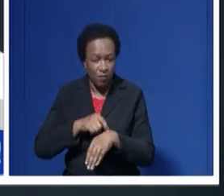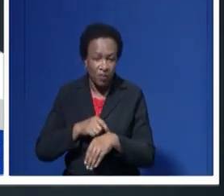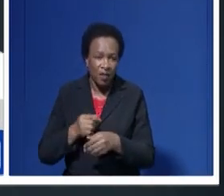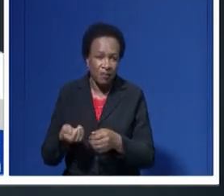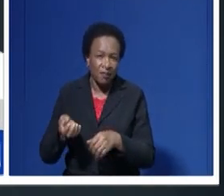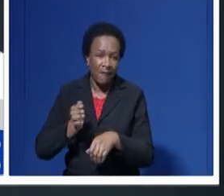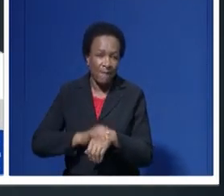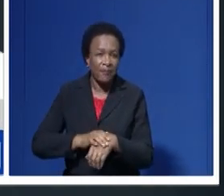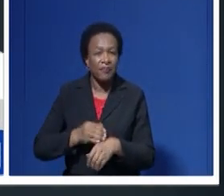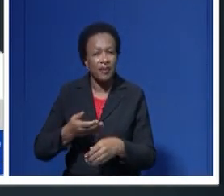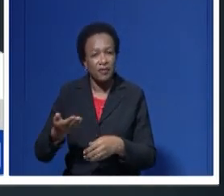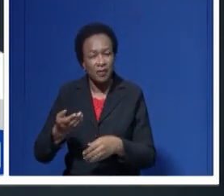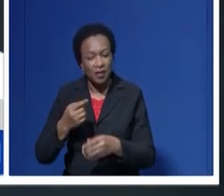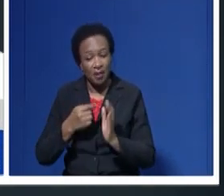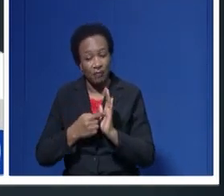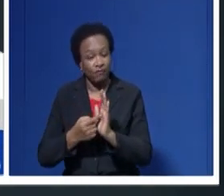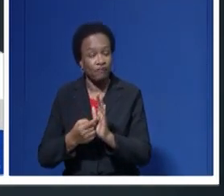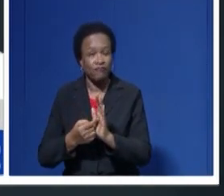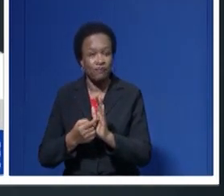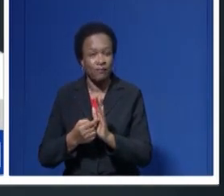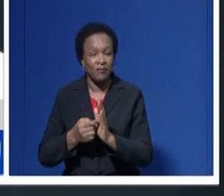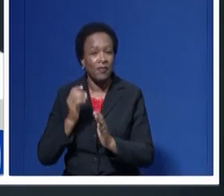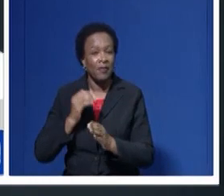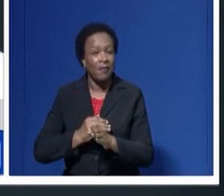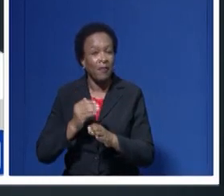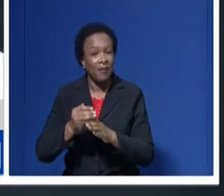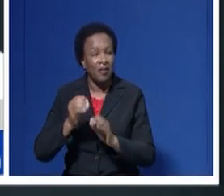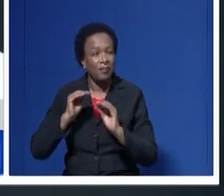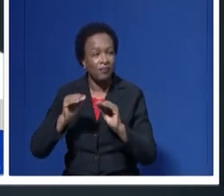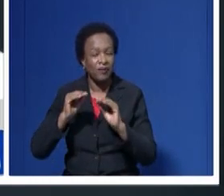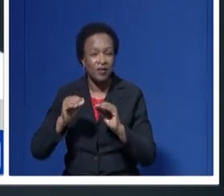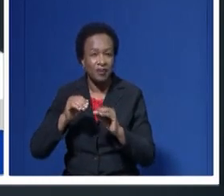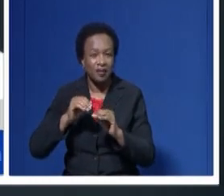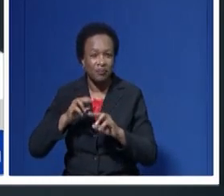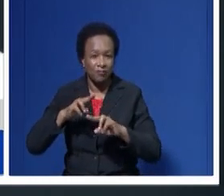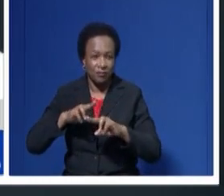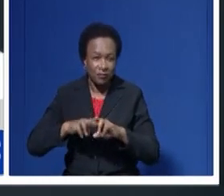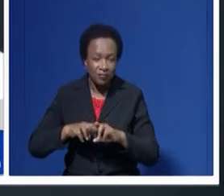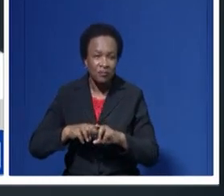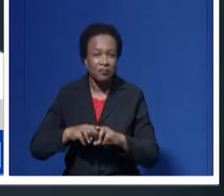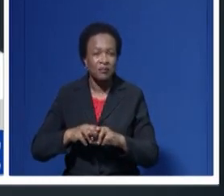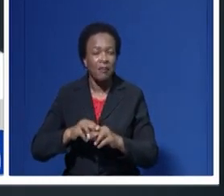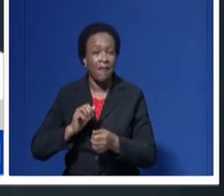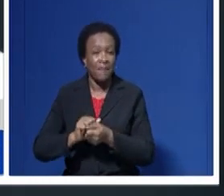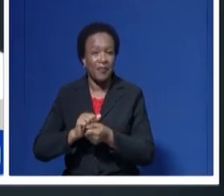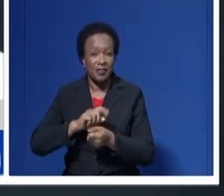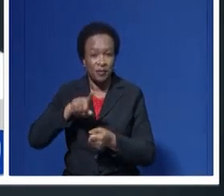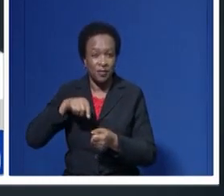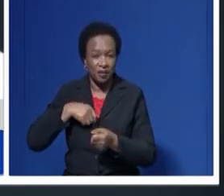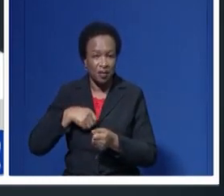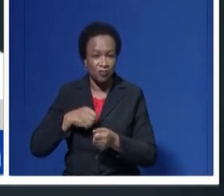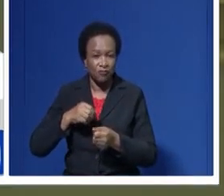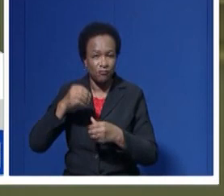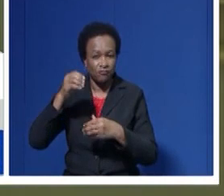kama ulizoona Zoom meeting. Kwa hiyo baada ya kufundisha tuna upload, tunapandisha materials zetu kwenye Moodle Learning